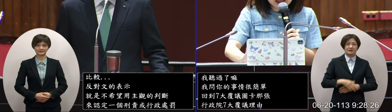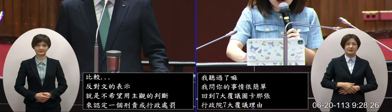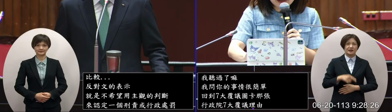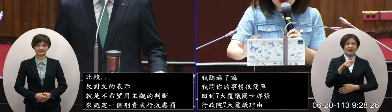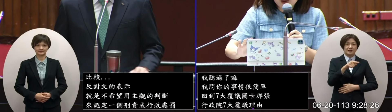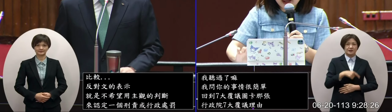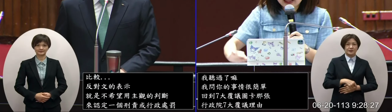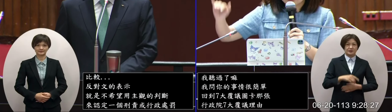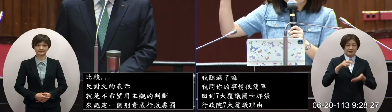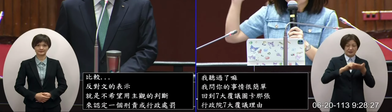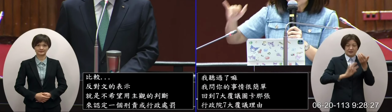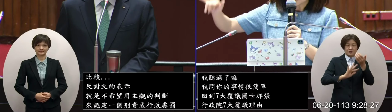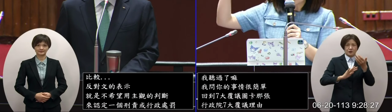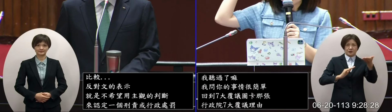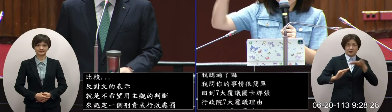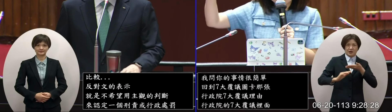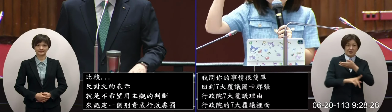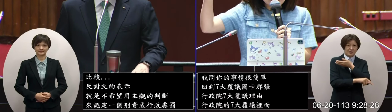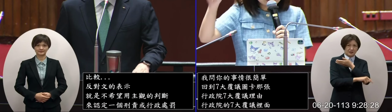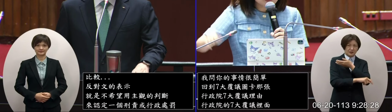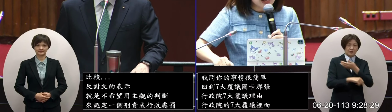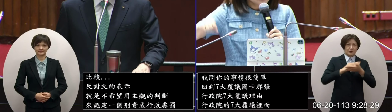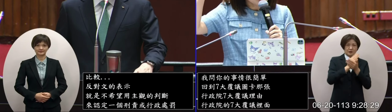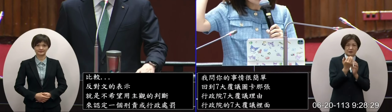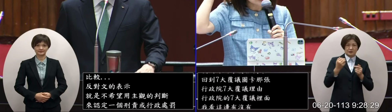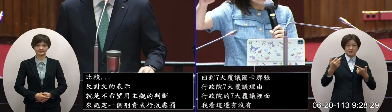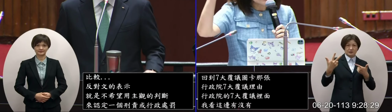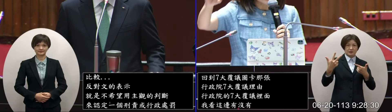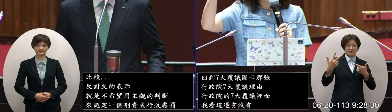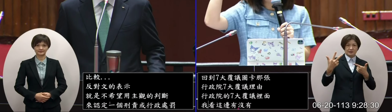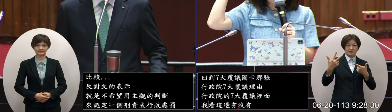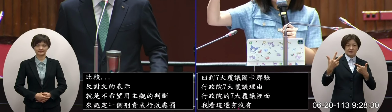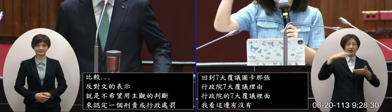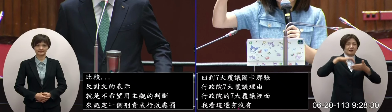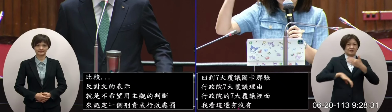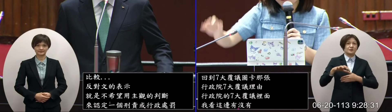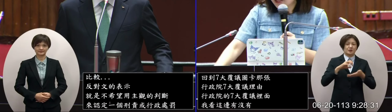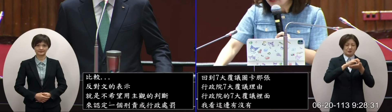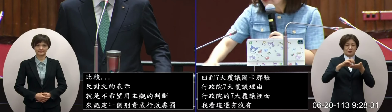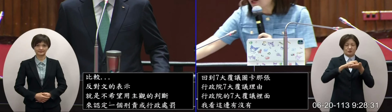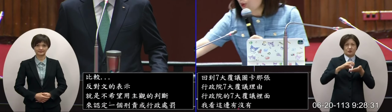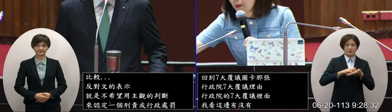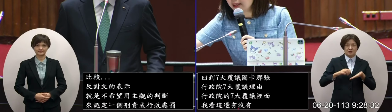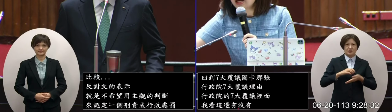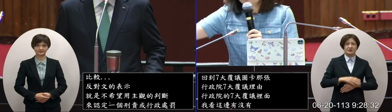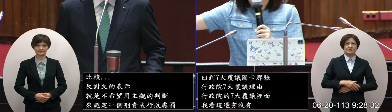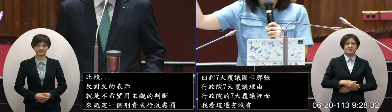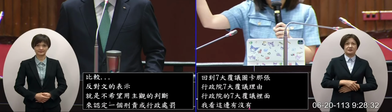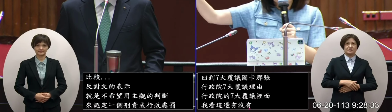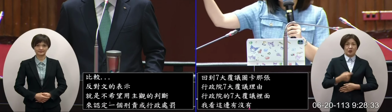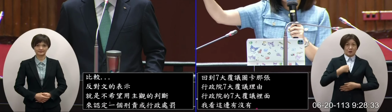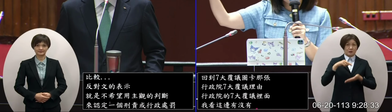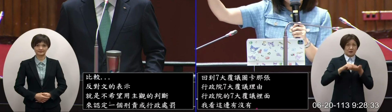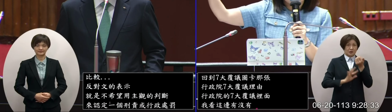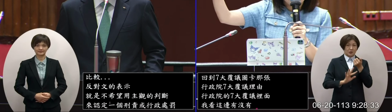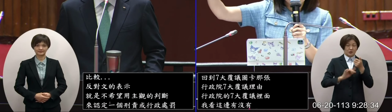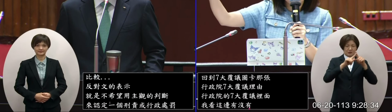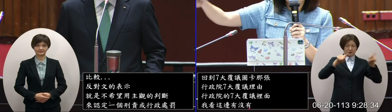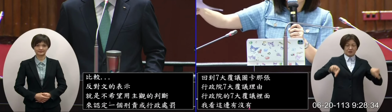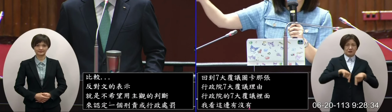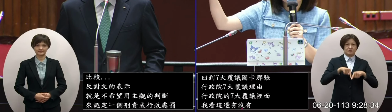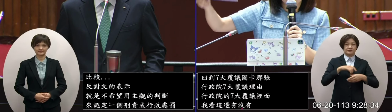们所提供给我们的最后的六项里面，有三项在文字上面，在我们的本子里